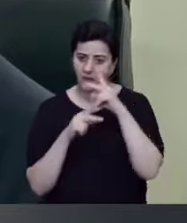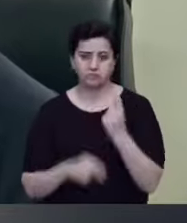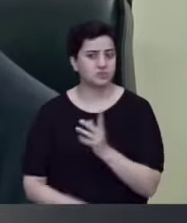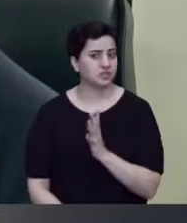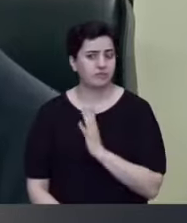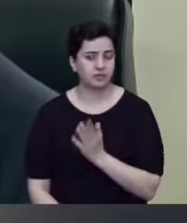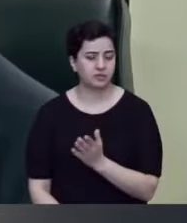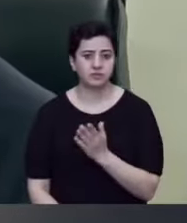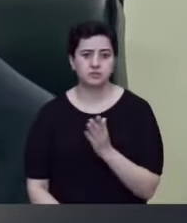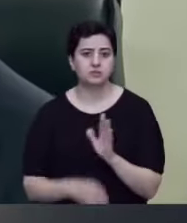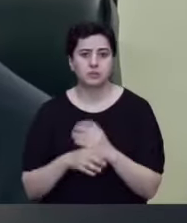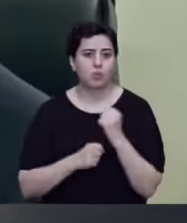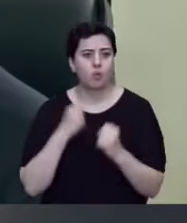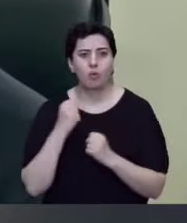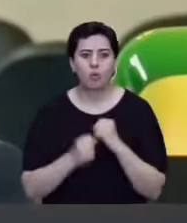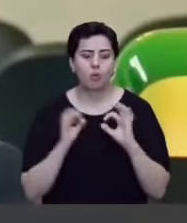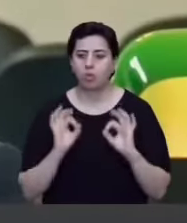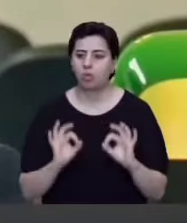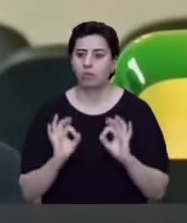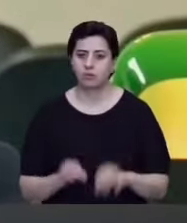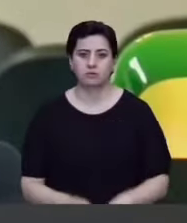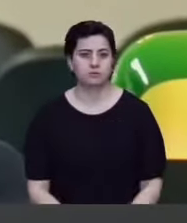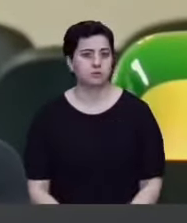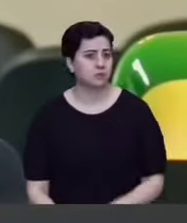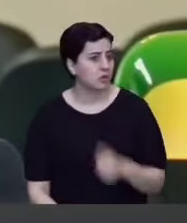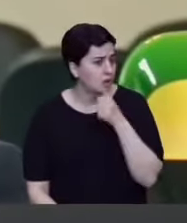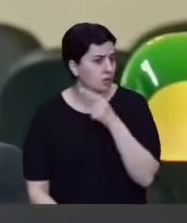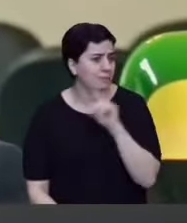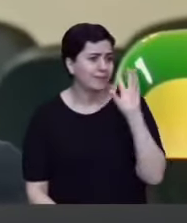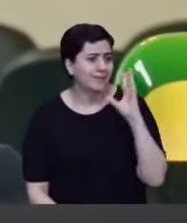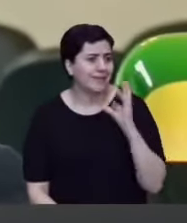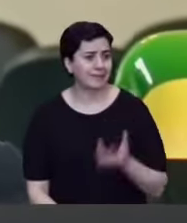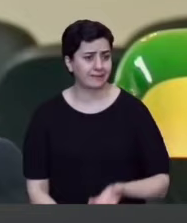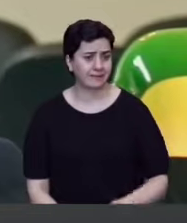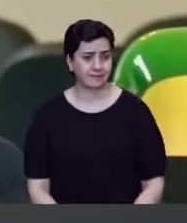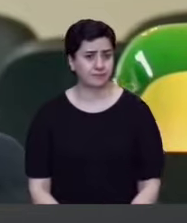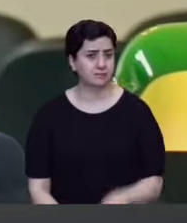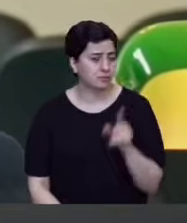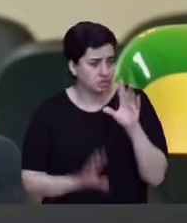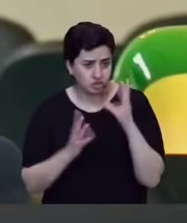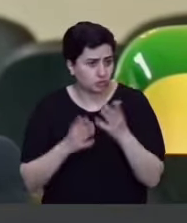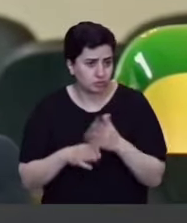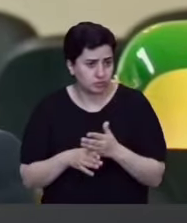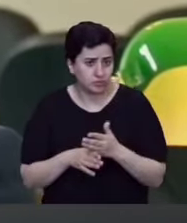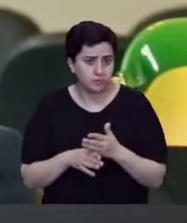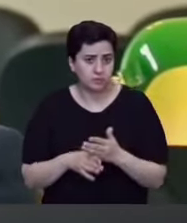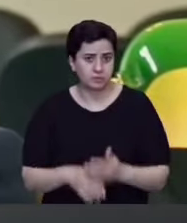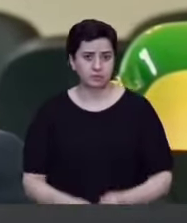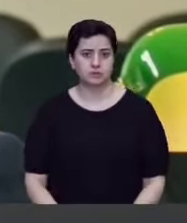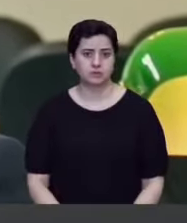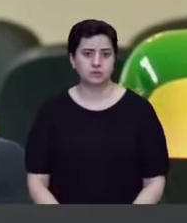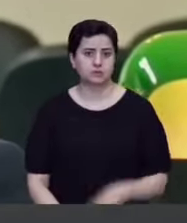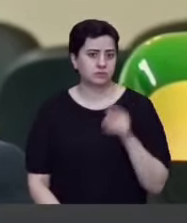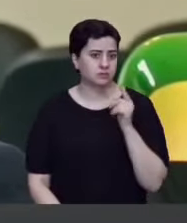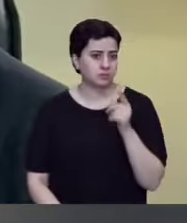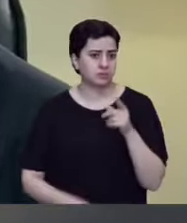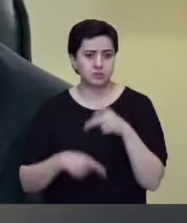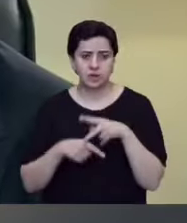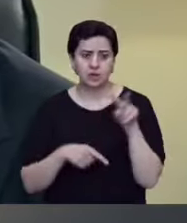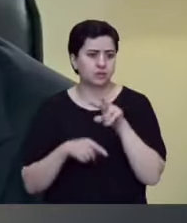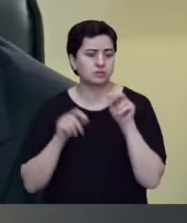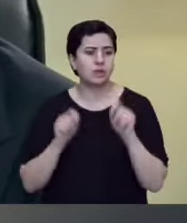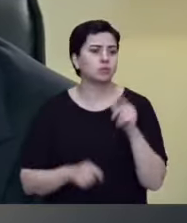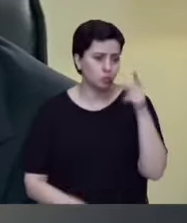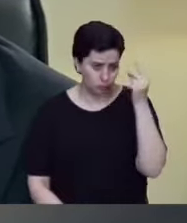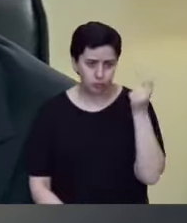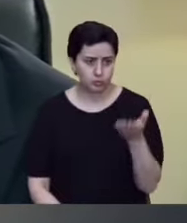beklentisi var. Yoksa niye koşsun peşinden? Adam deli diyorum Ömer. Niye şaşırıyorsun ki? Sana Zehra'ya yaptıklarını